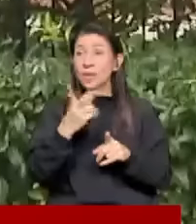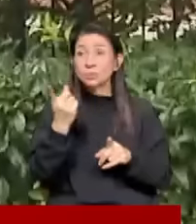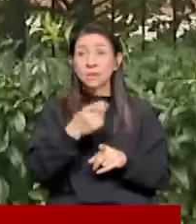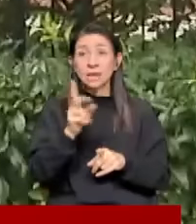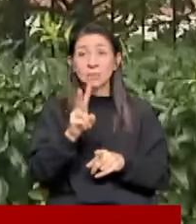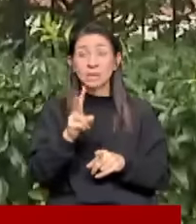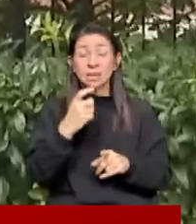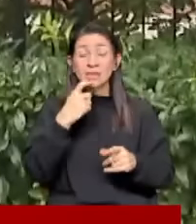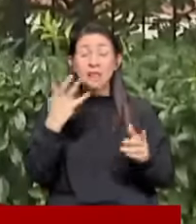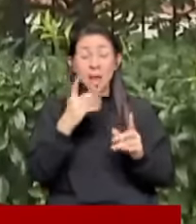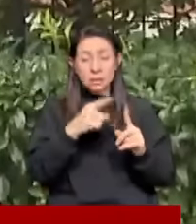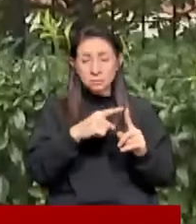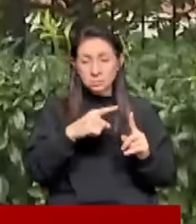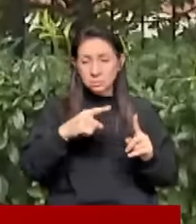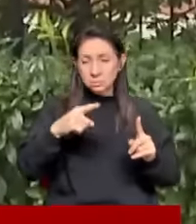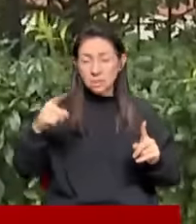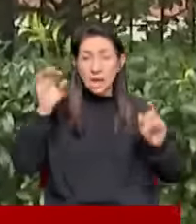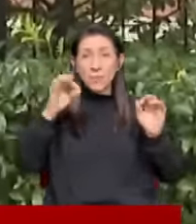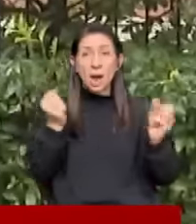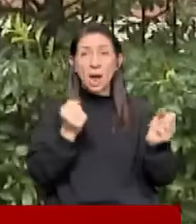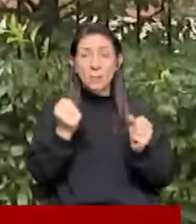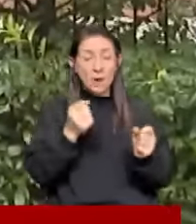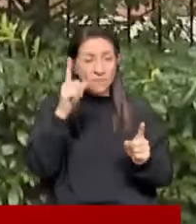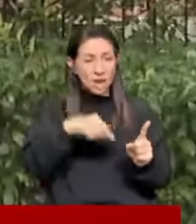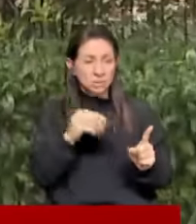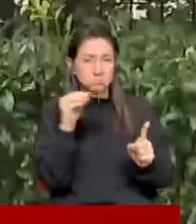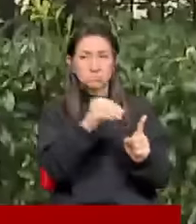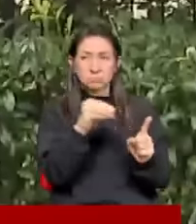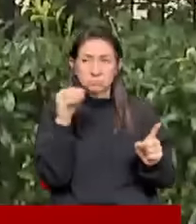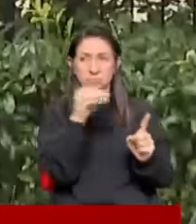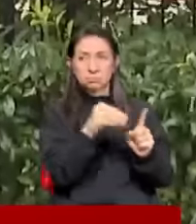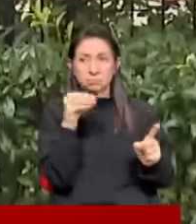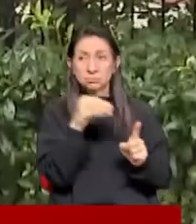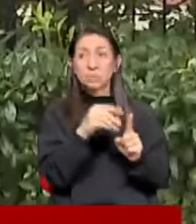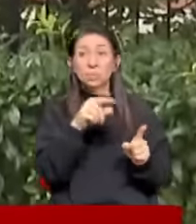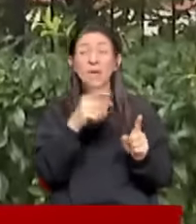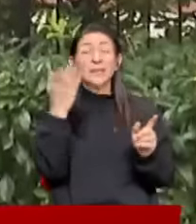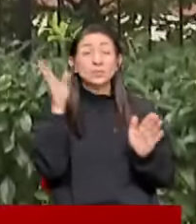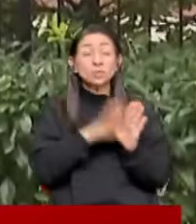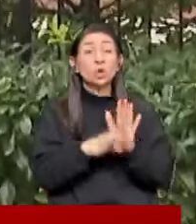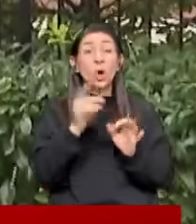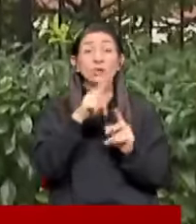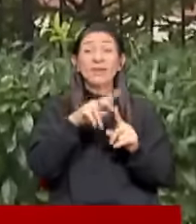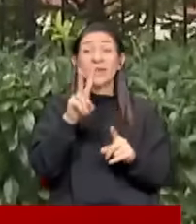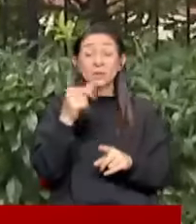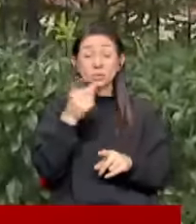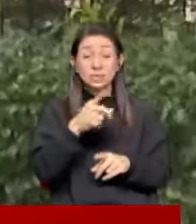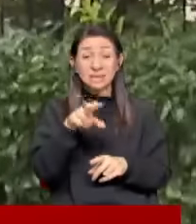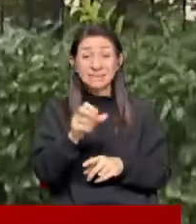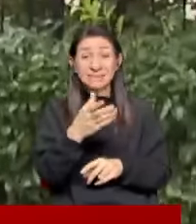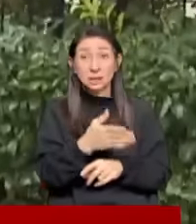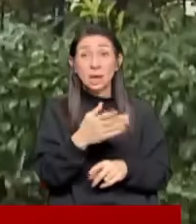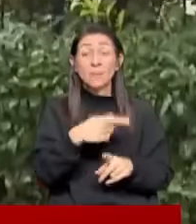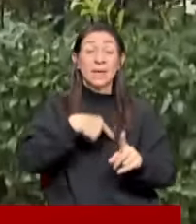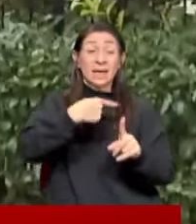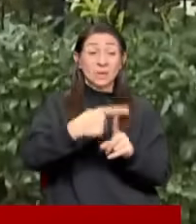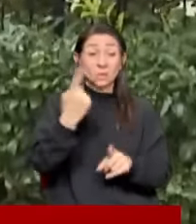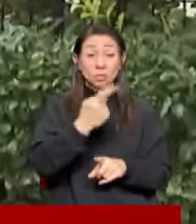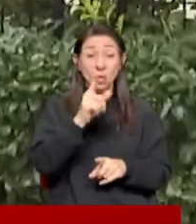%20. Yıllar itibariyle hep otomobilin üzerine vergi yüklenmiş. Bugün en düşük ÖTV ne yazık ki %80. Üzerine